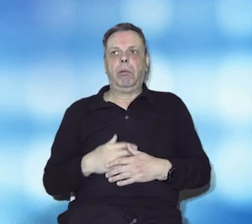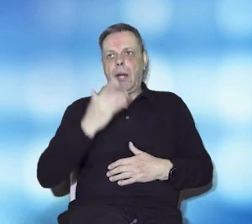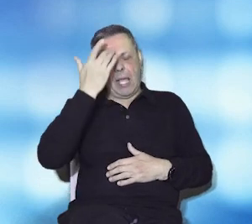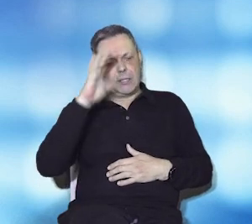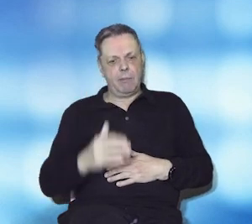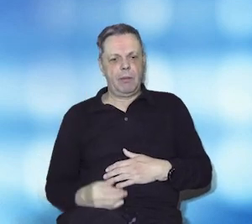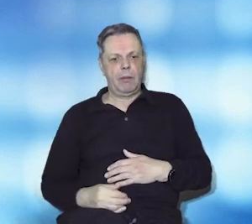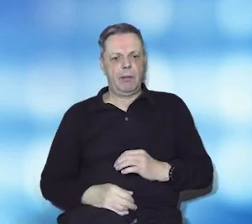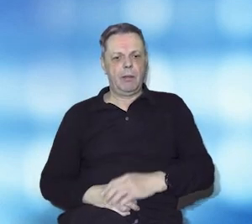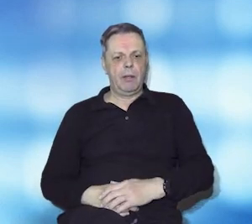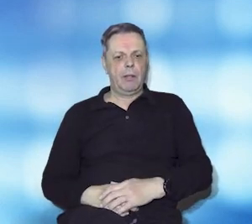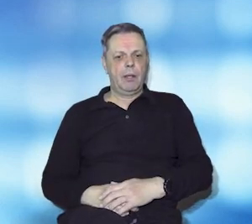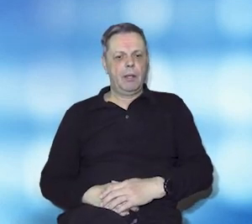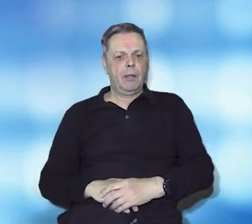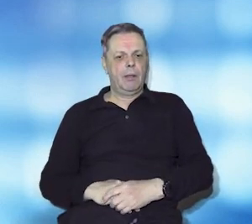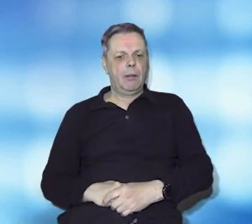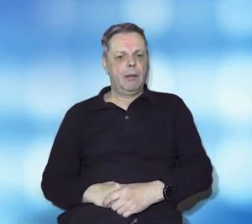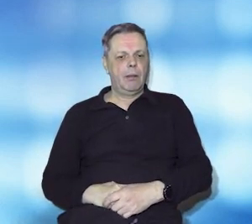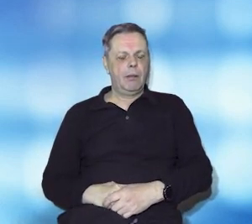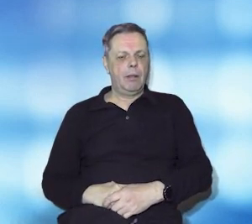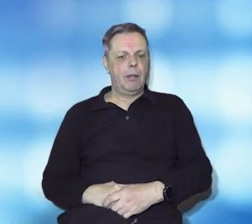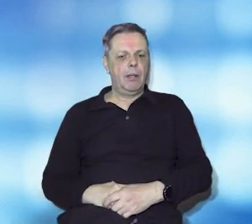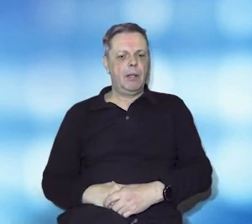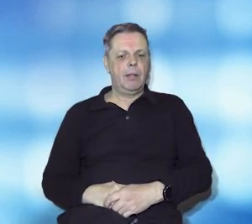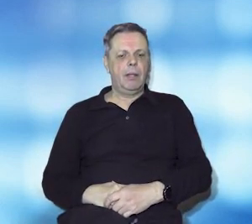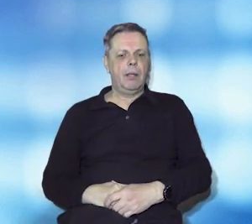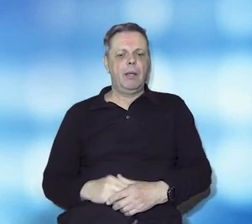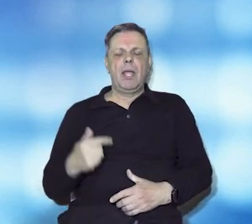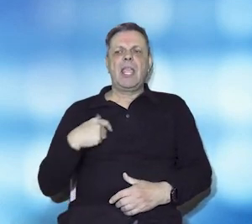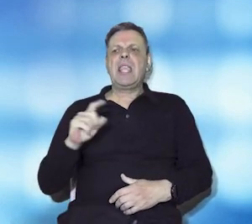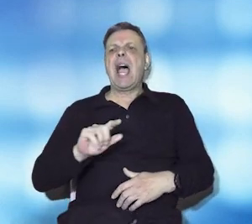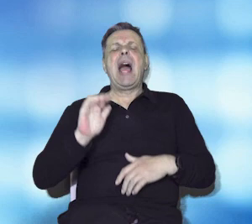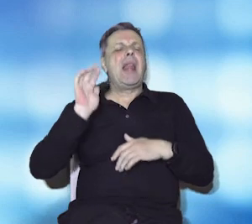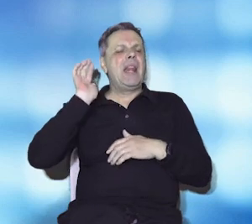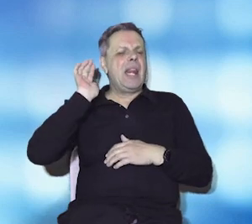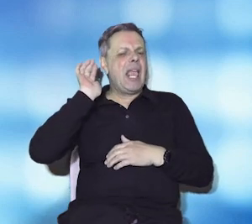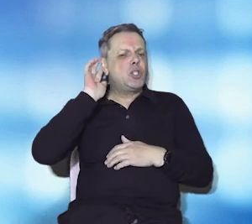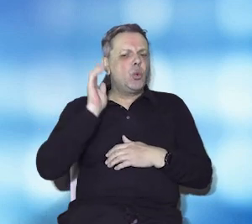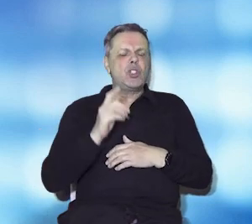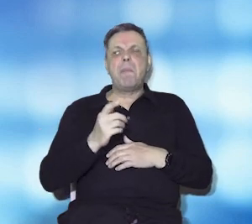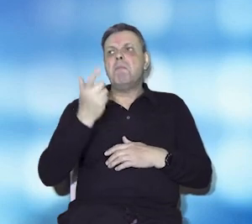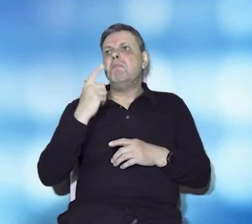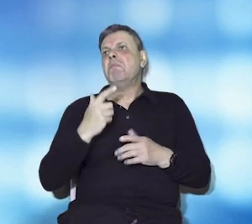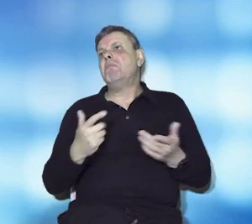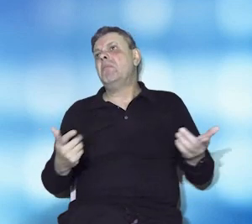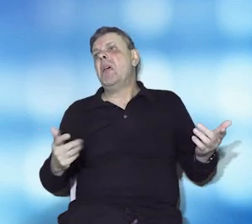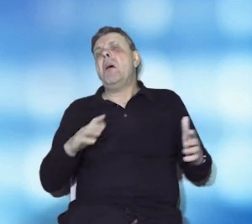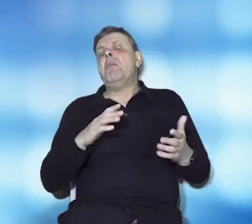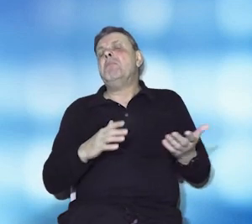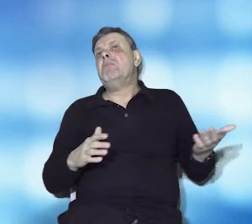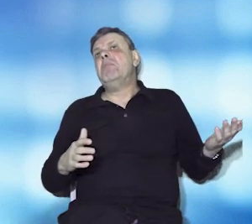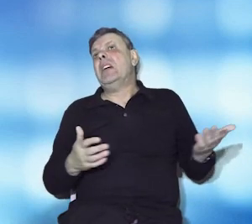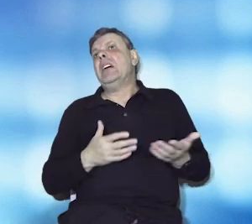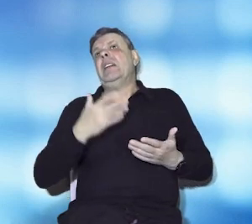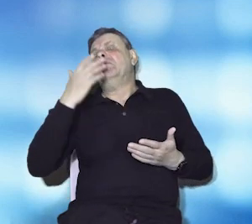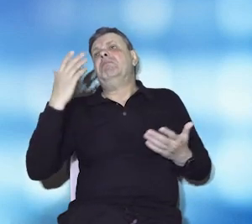Pa, ili svi iskreno, znate raspoložiti? Pa ne, iskreno ja ne slušam. Možda iz neke zafrikancije bi odsvirao nešto. Bi?